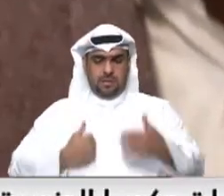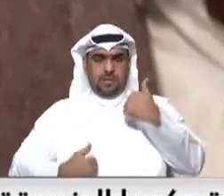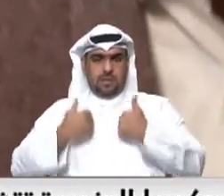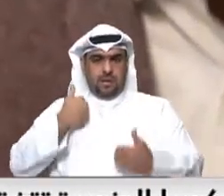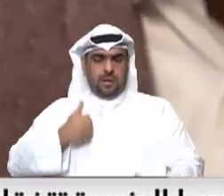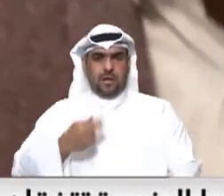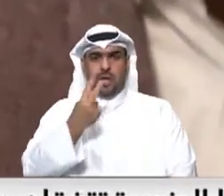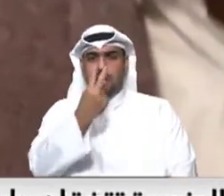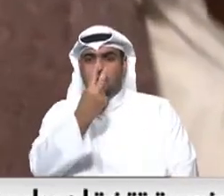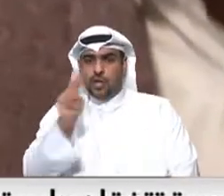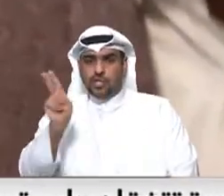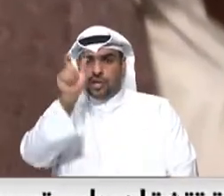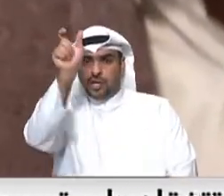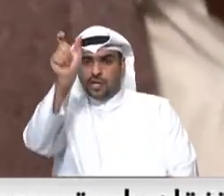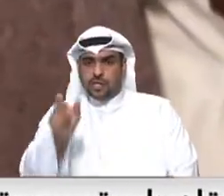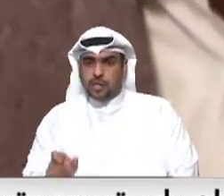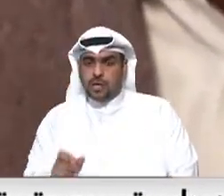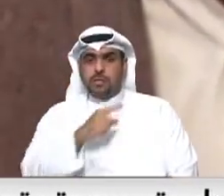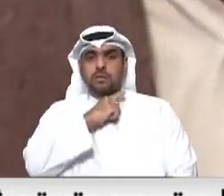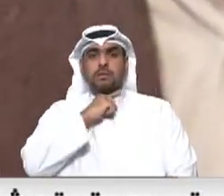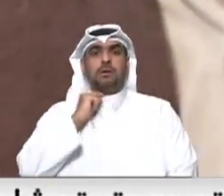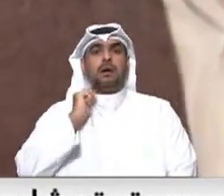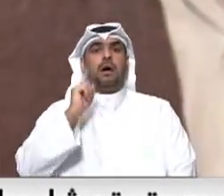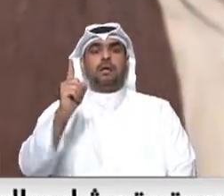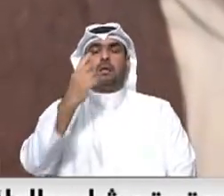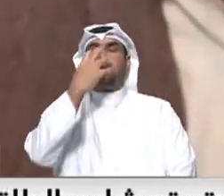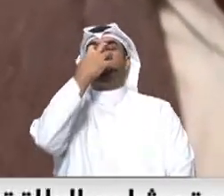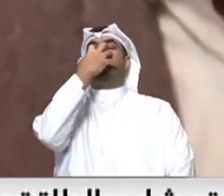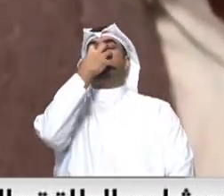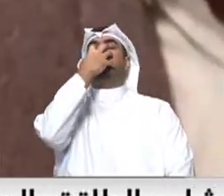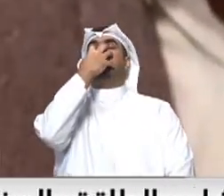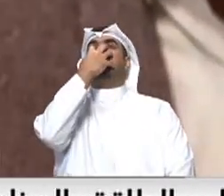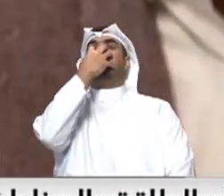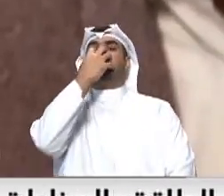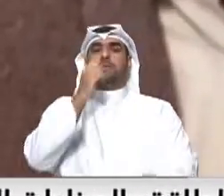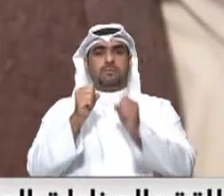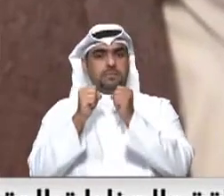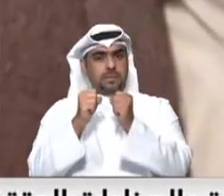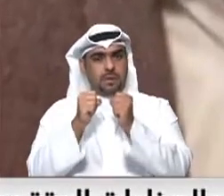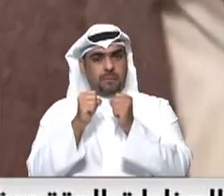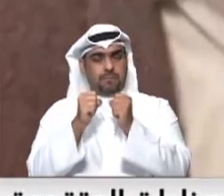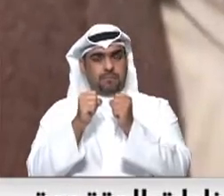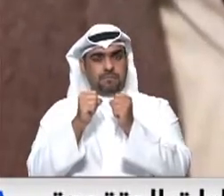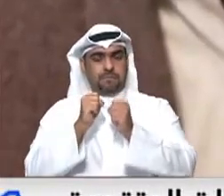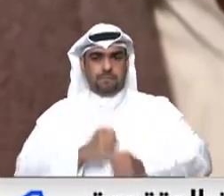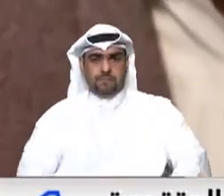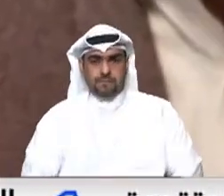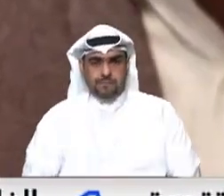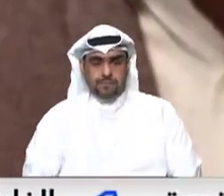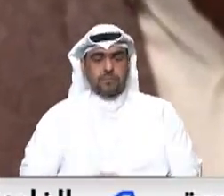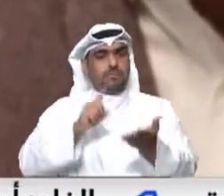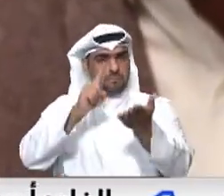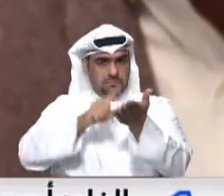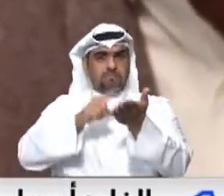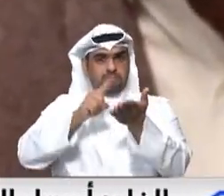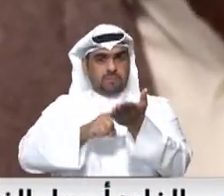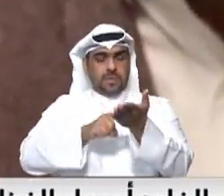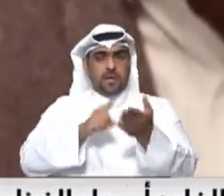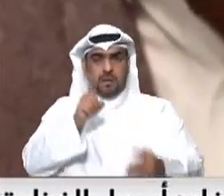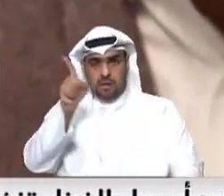20 مصابا حتى الآن، إصابتهم في حالة الخطر، حالة بالفعل من